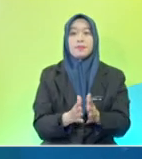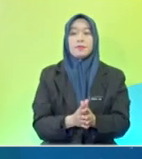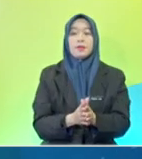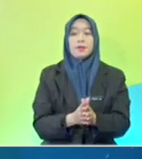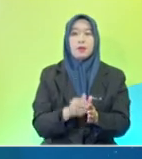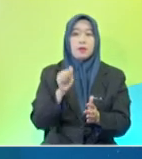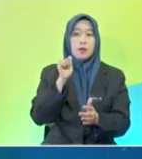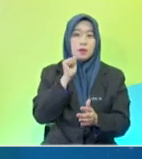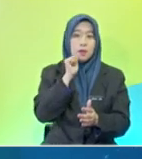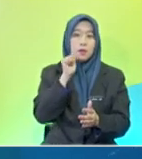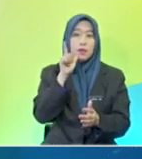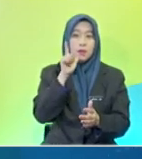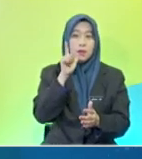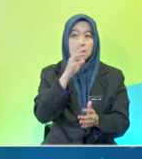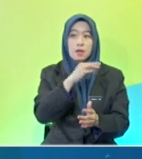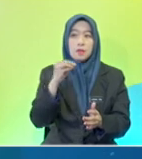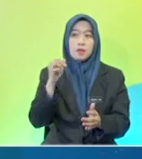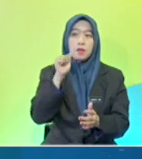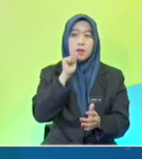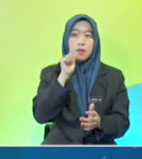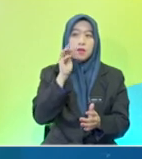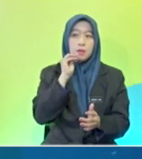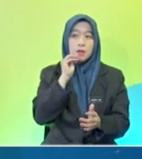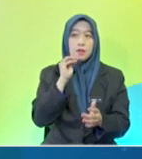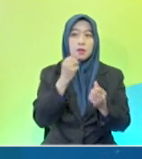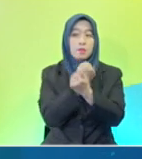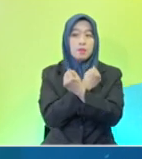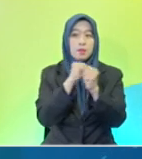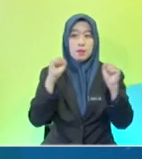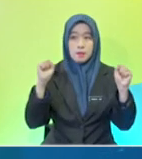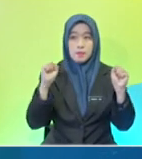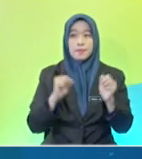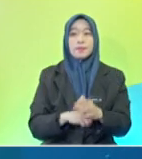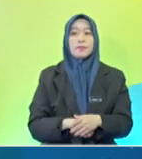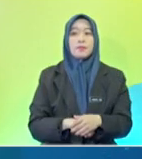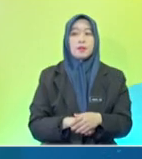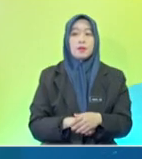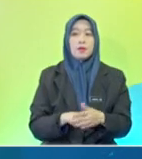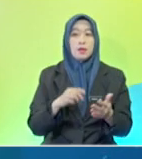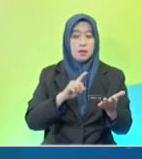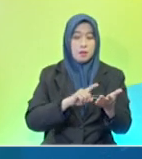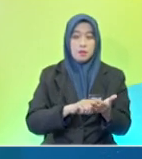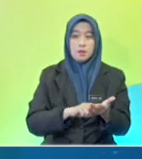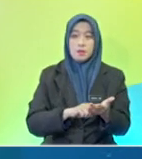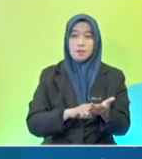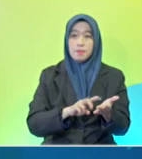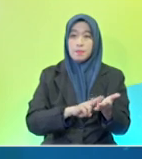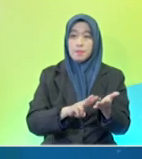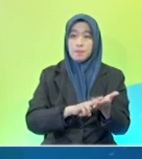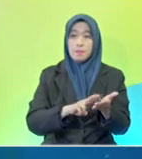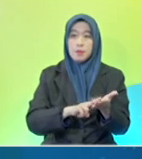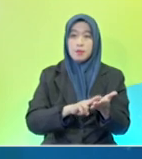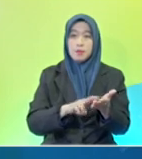bersedia. Alia. Alia, Amni sedia? Alia dan Amni bersedia? Okey, sila bacakan ayat yang telah